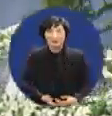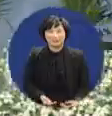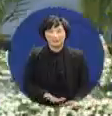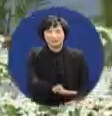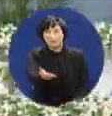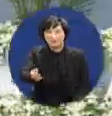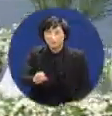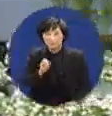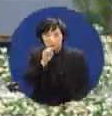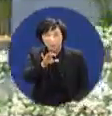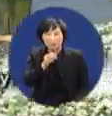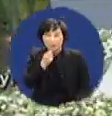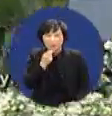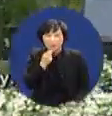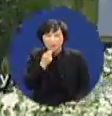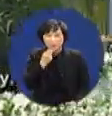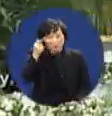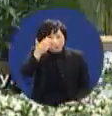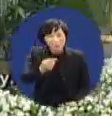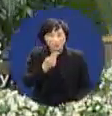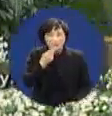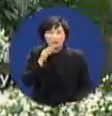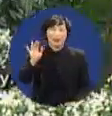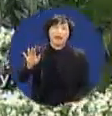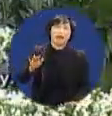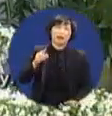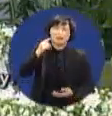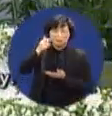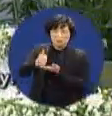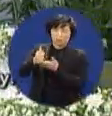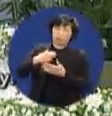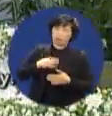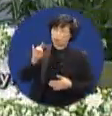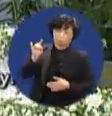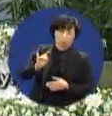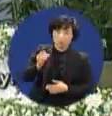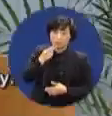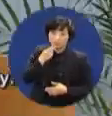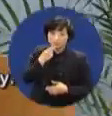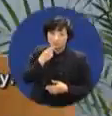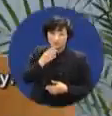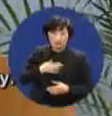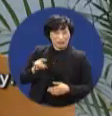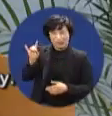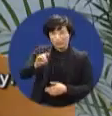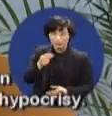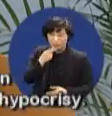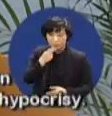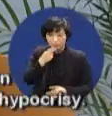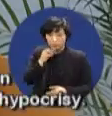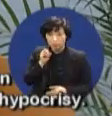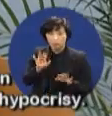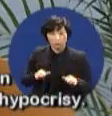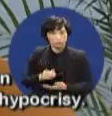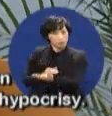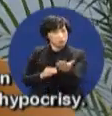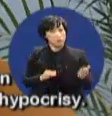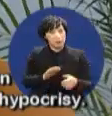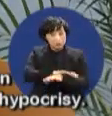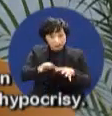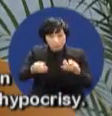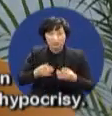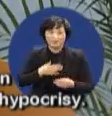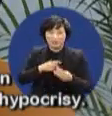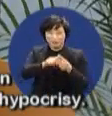왜 안 물어보느냐? 에이 목사님 저는 간교 안 하니까요. 간교 안 하니까요. 여기 윤석전